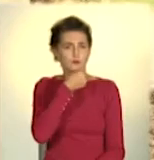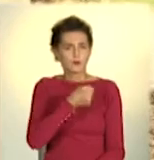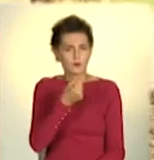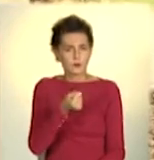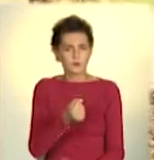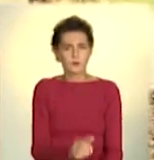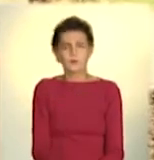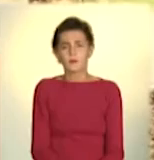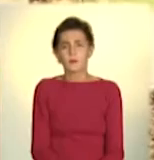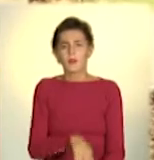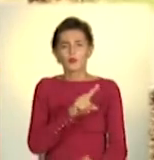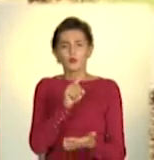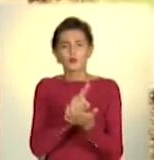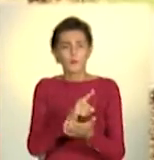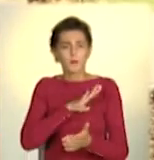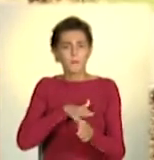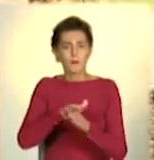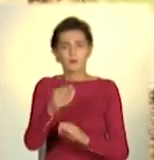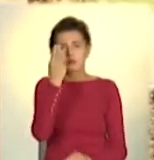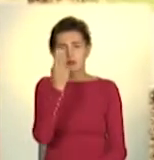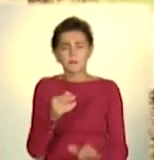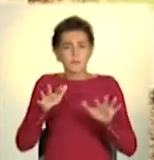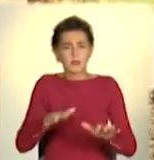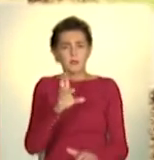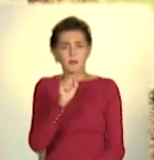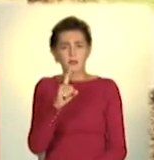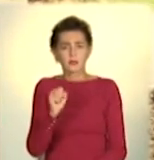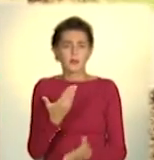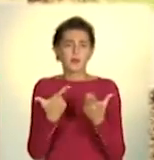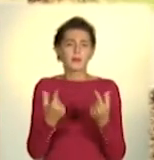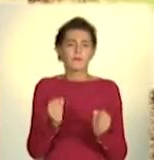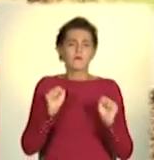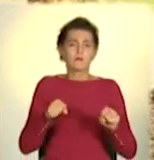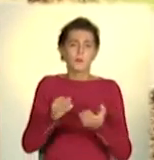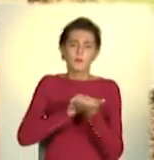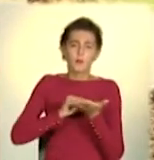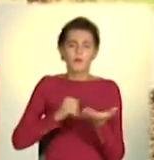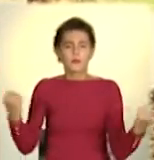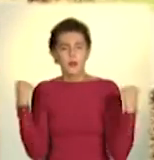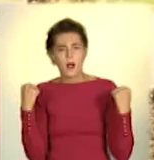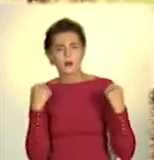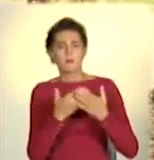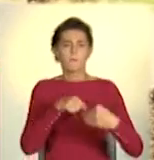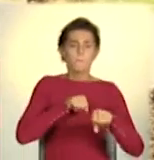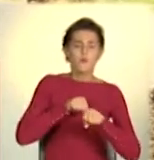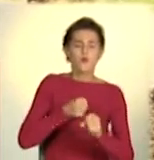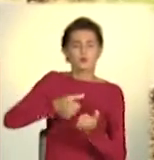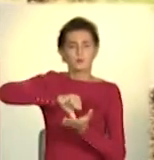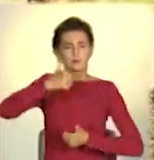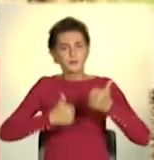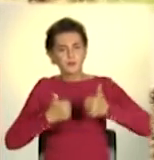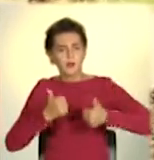бути повноцінна база, де можна проводити тренувальні збори, бойову практику, спарринги і так